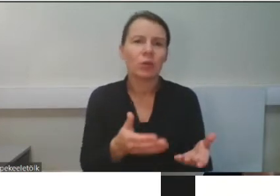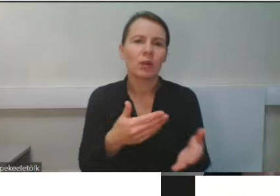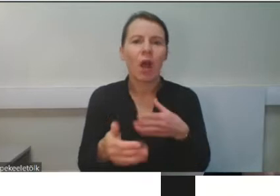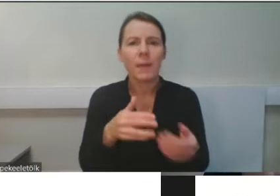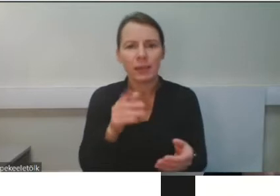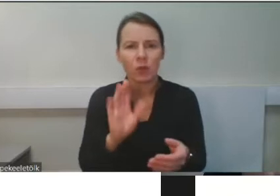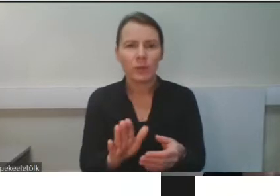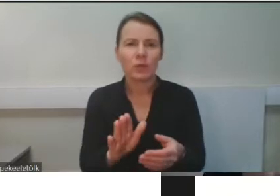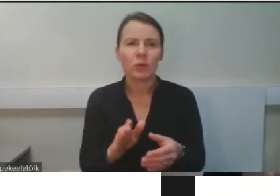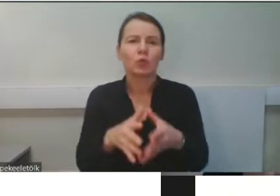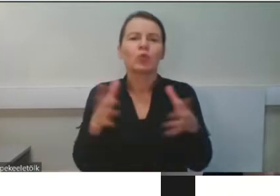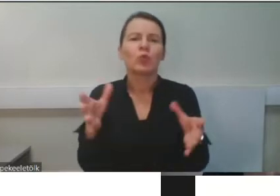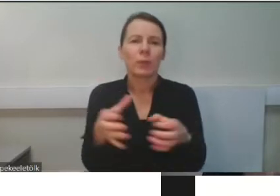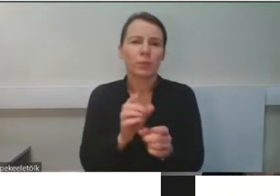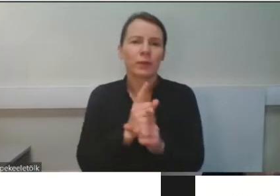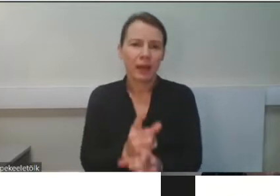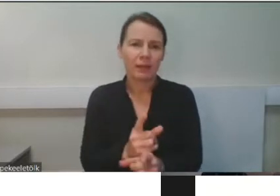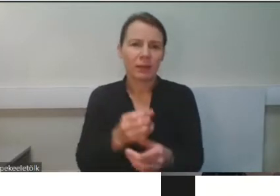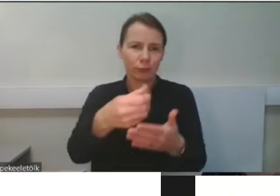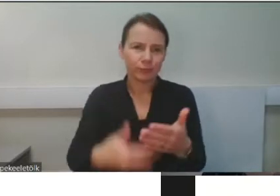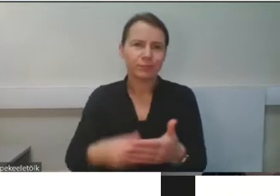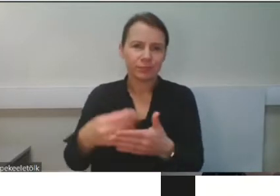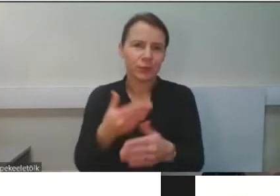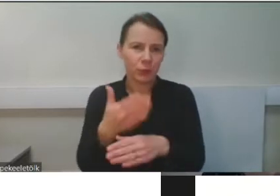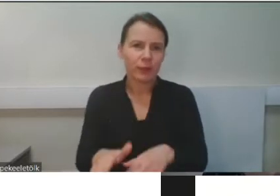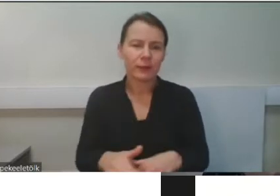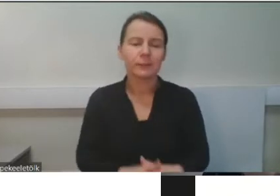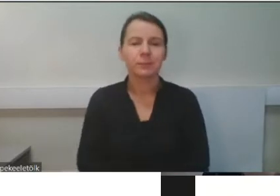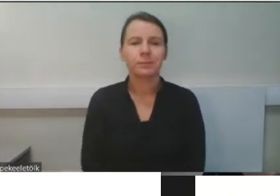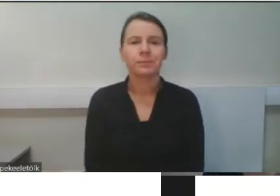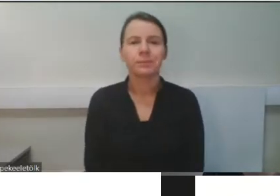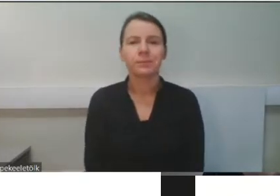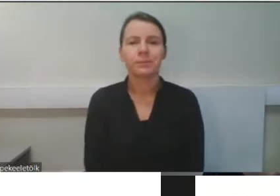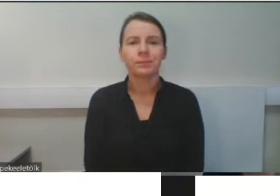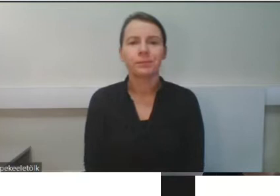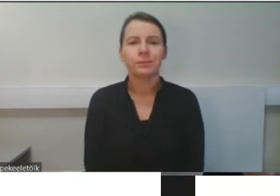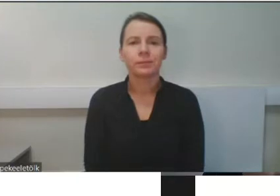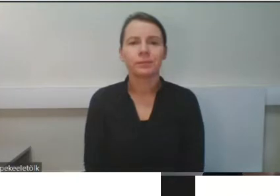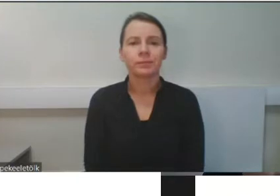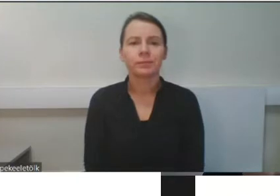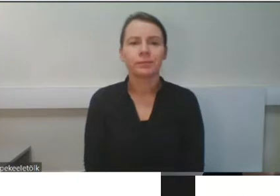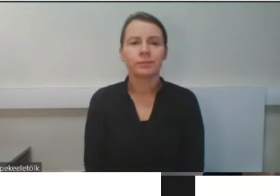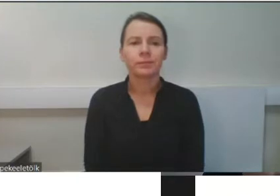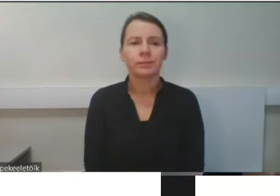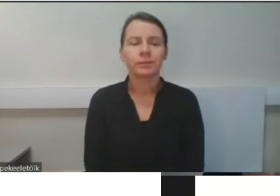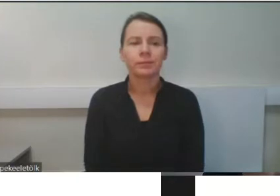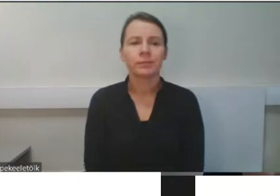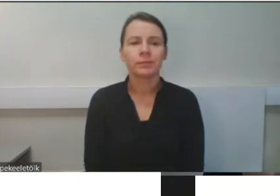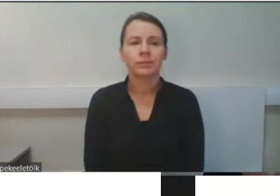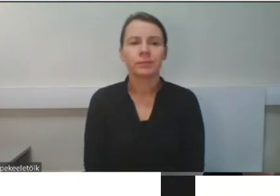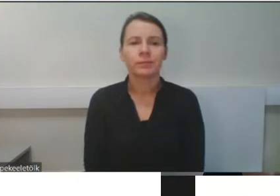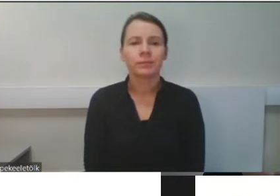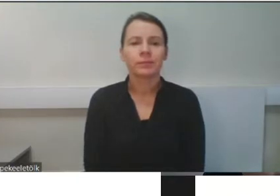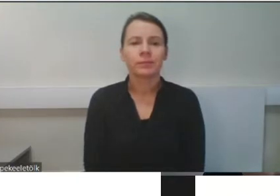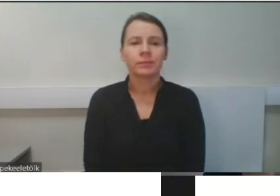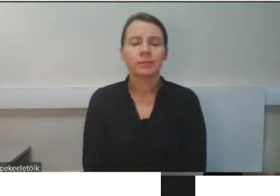tööga hõivatud ja töötuse määr . ja töötuse määr on siis siin üldine töötuse määr ,